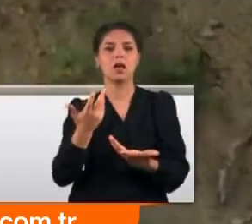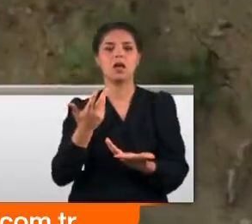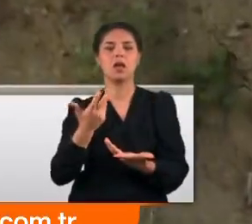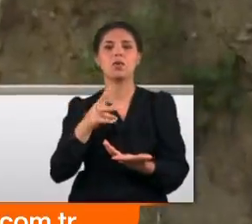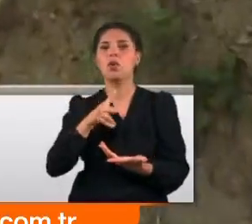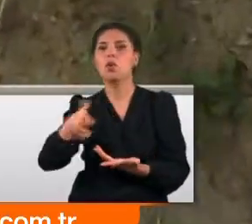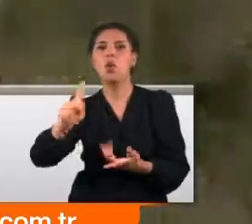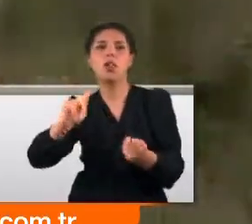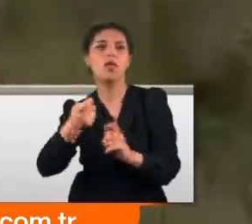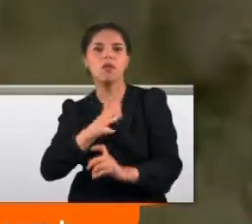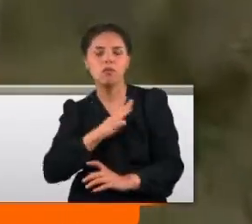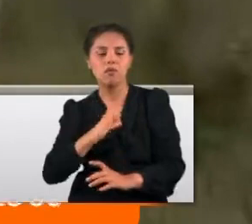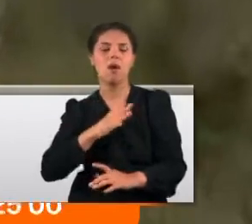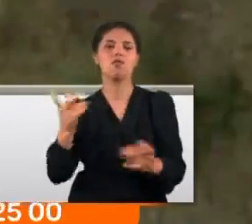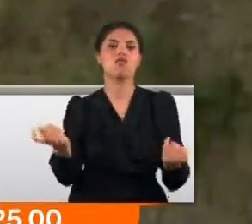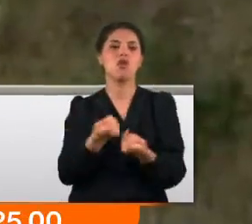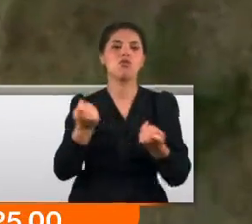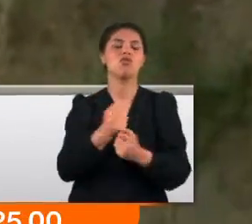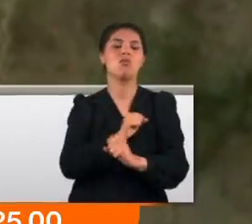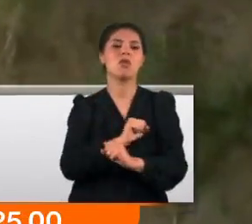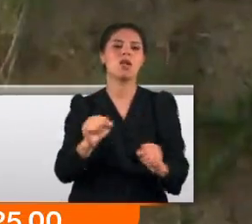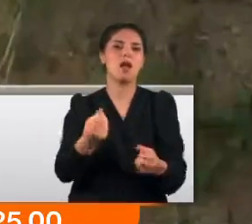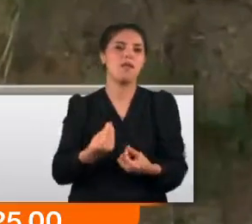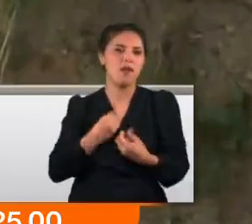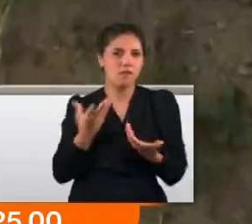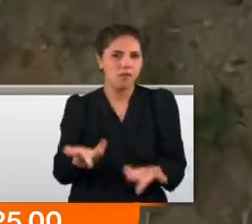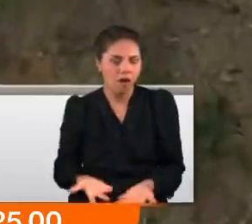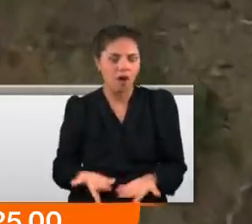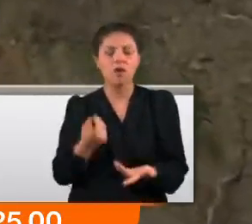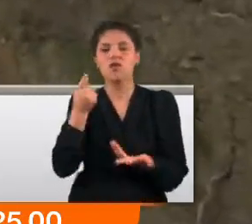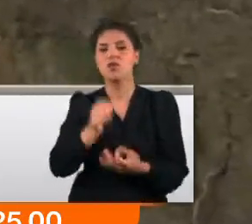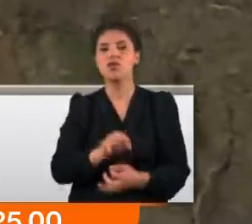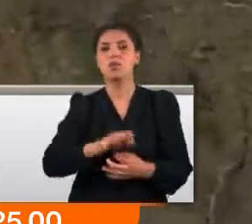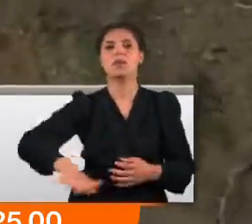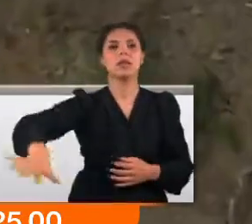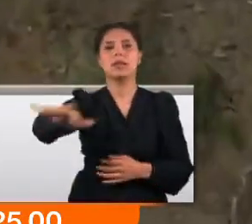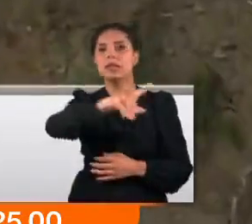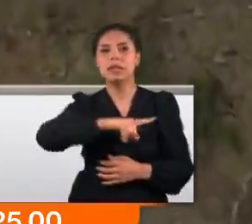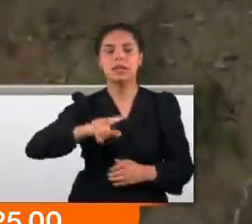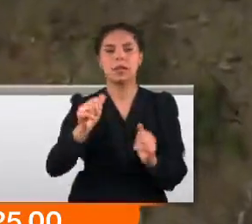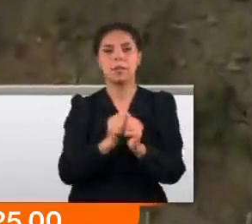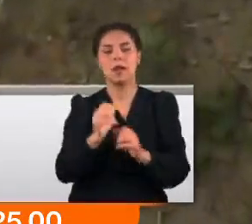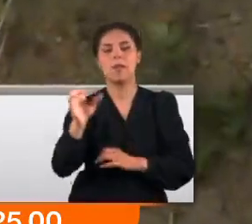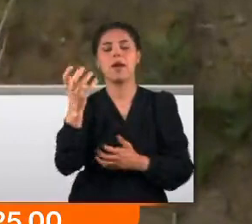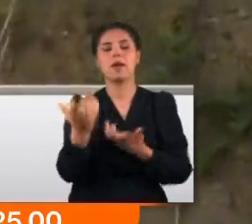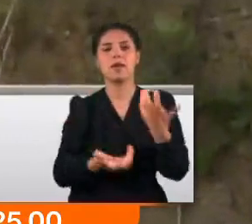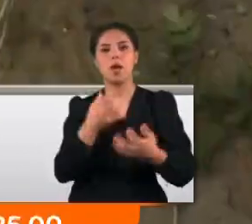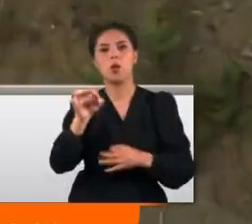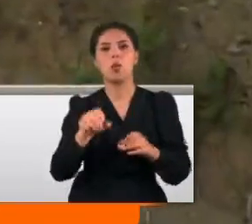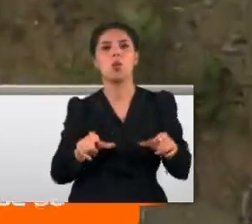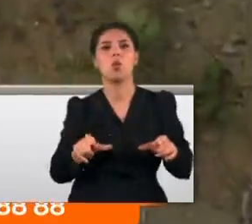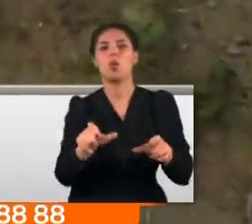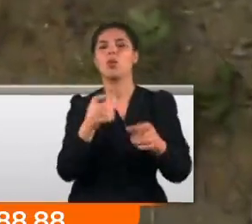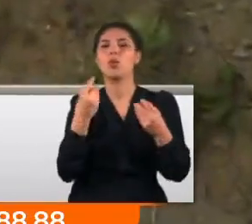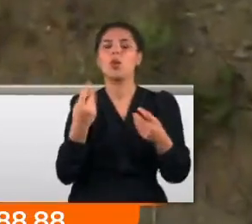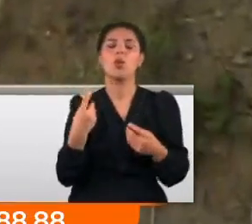değiştiriyor hem de yapılan çalışmaları olumsuz etkiliyor. Ve şu anda sizlerle yangının kontrol altına alındığı